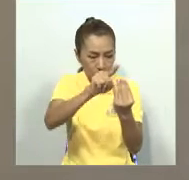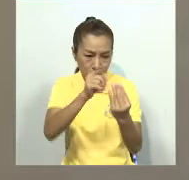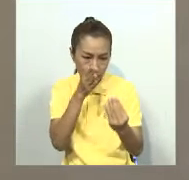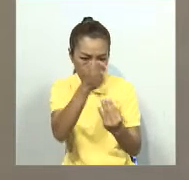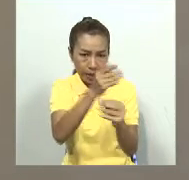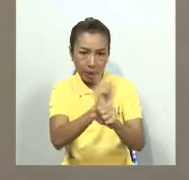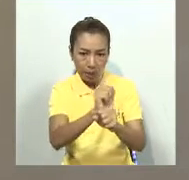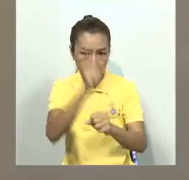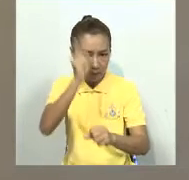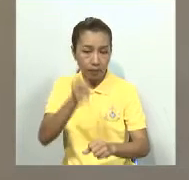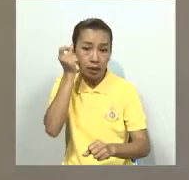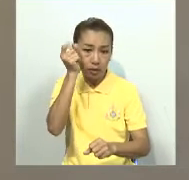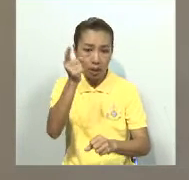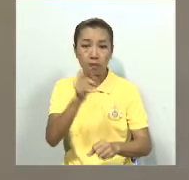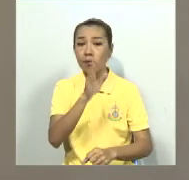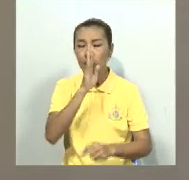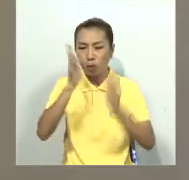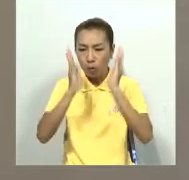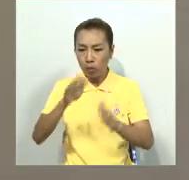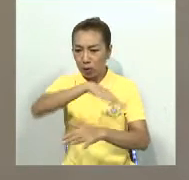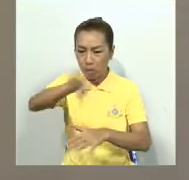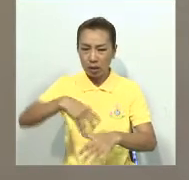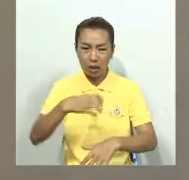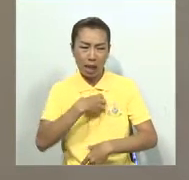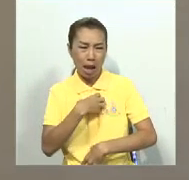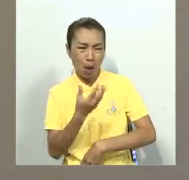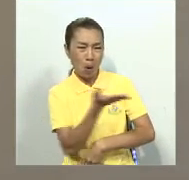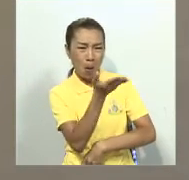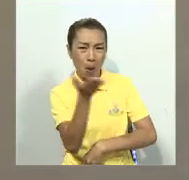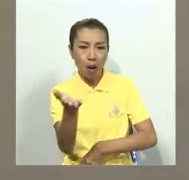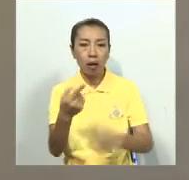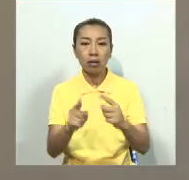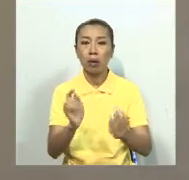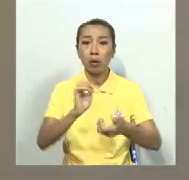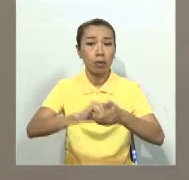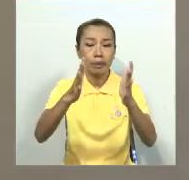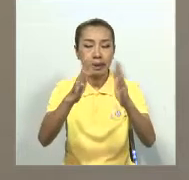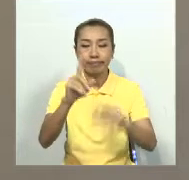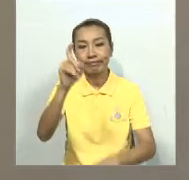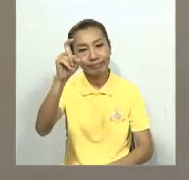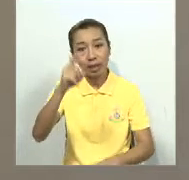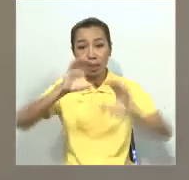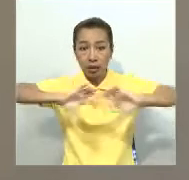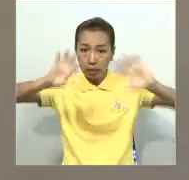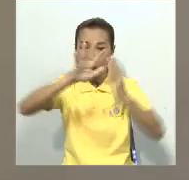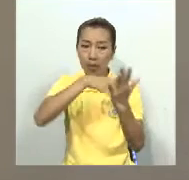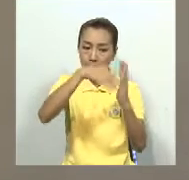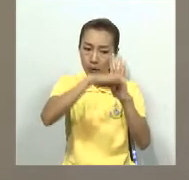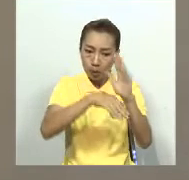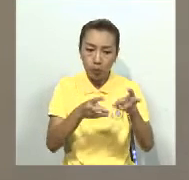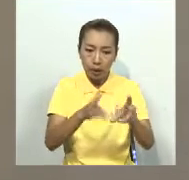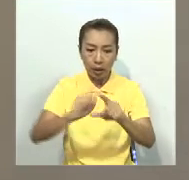ปนะถ้าทุกคนเรียกร้องอยากได้แต่ไม่ร่วมมือมันก็ไปไม่ได้หมดไม่ว่าจะรัฐบาลจะออกมาตรการใดก็ตามออ